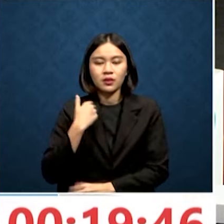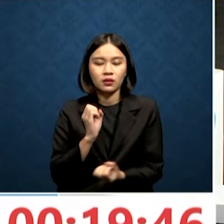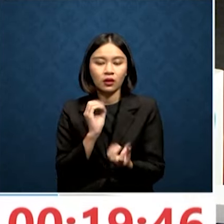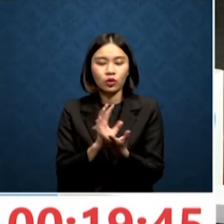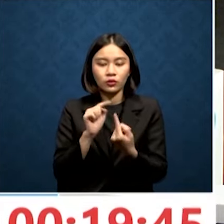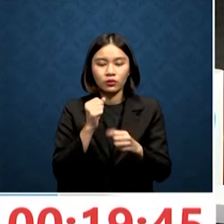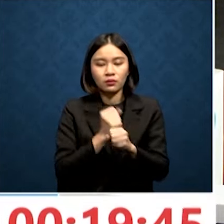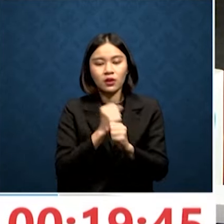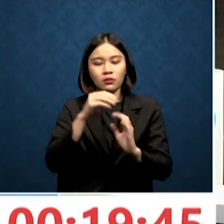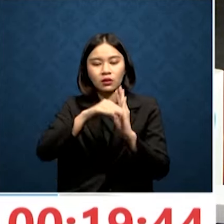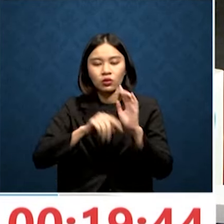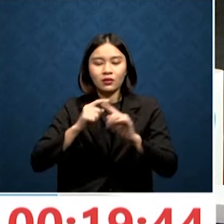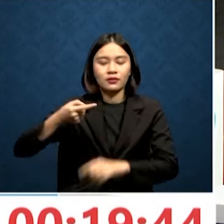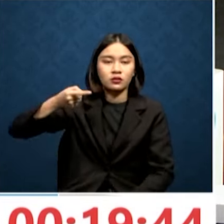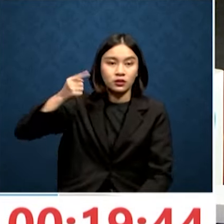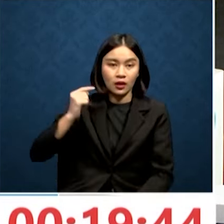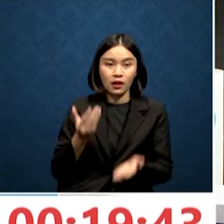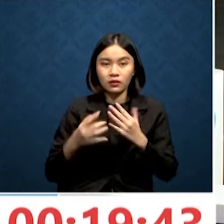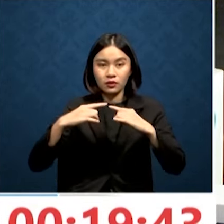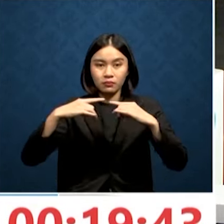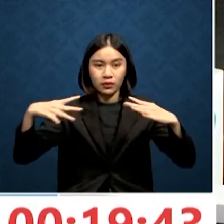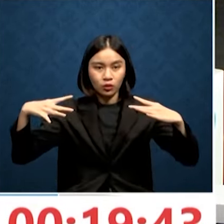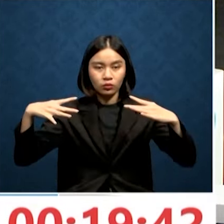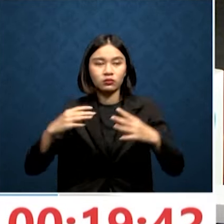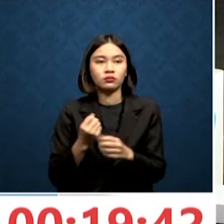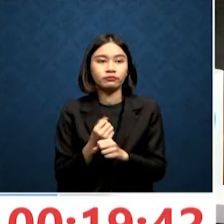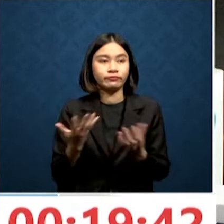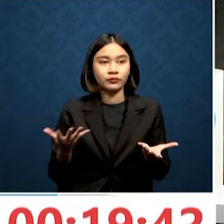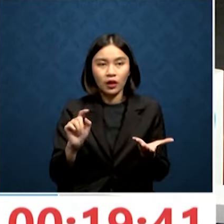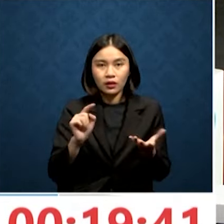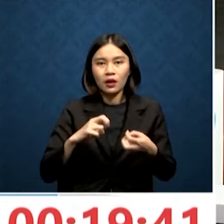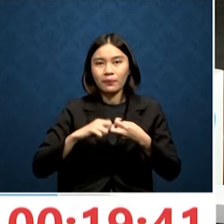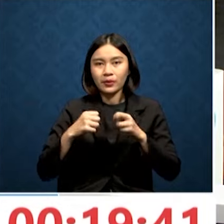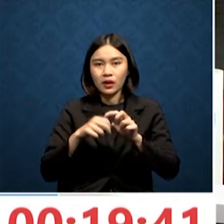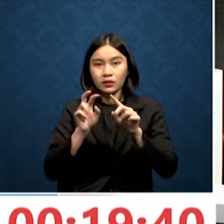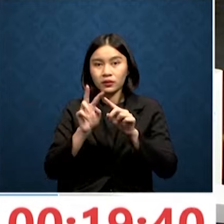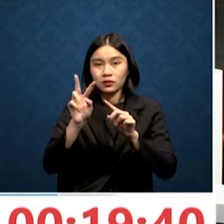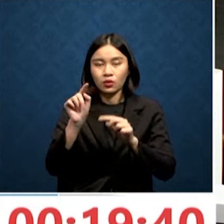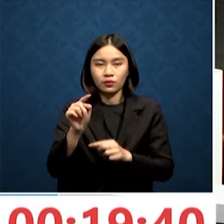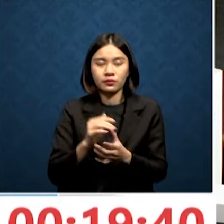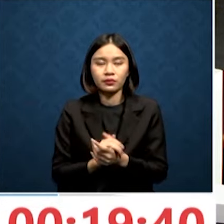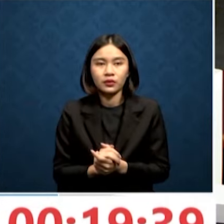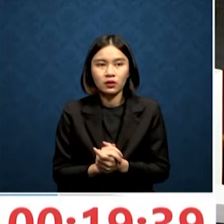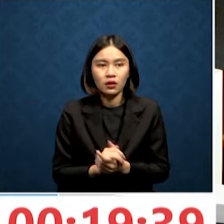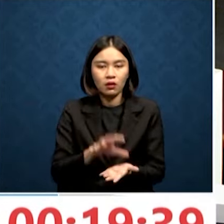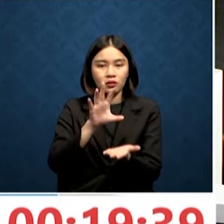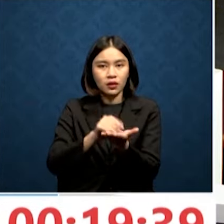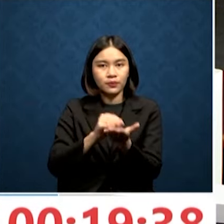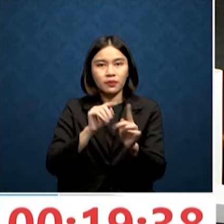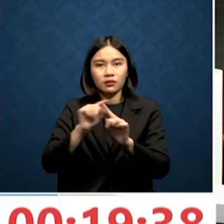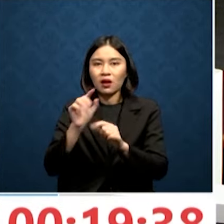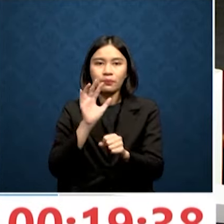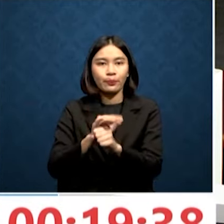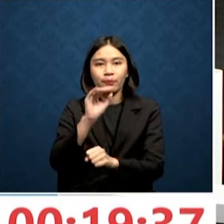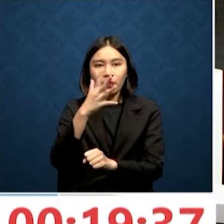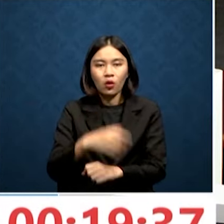การดำเนินงานล่าช้าหรือไม่สอดคล้องกันอย่างไรปัญหาอันที่2ก็คือขาดข้อมูลที่เพียง